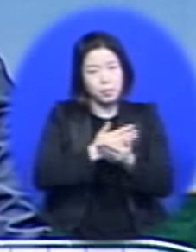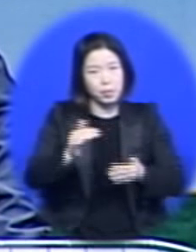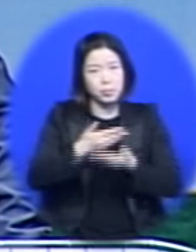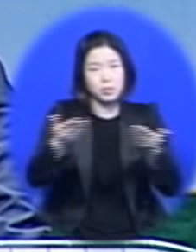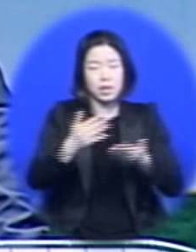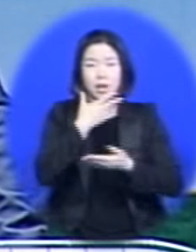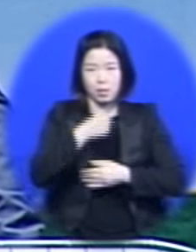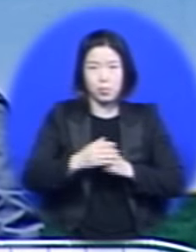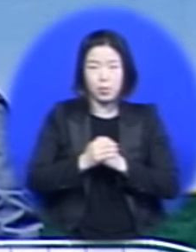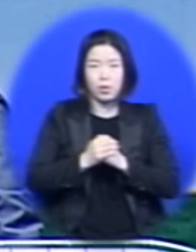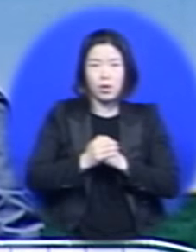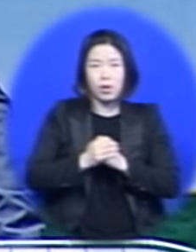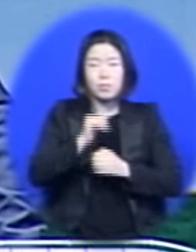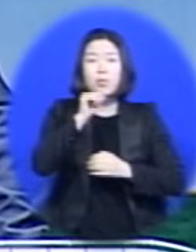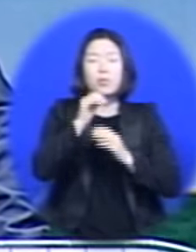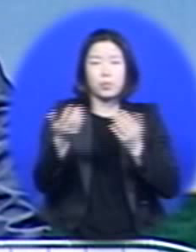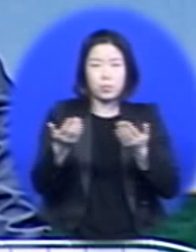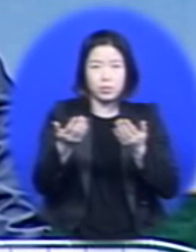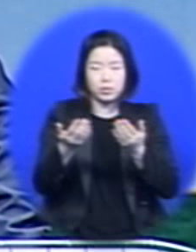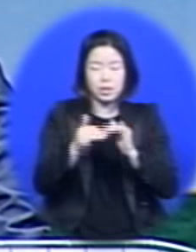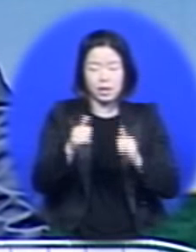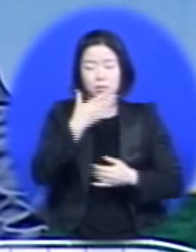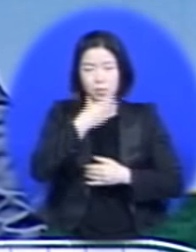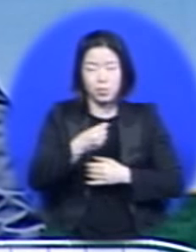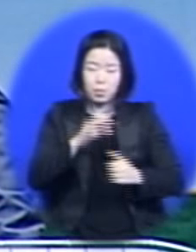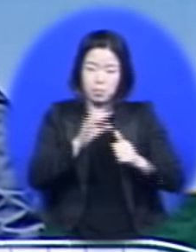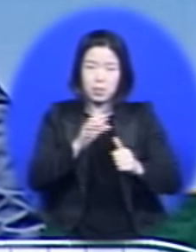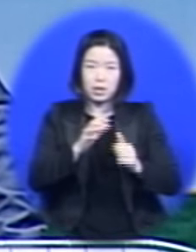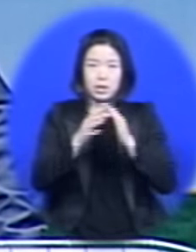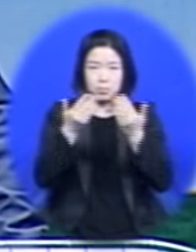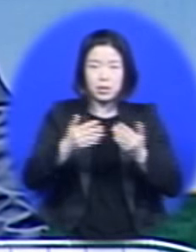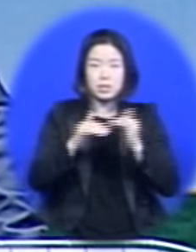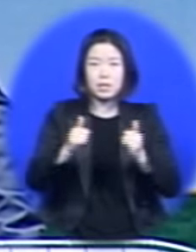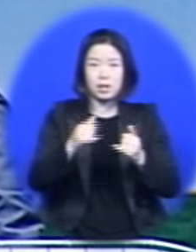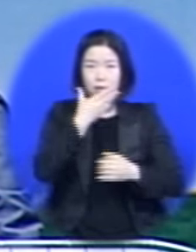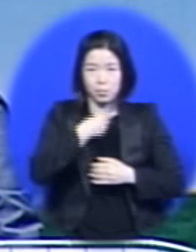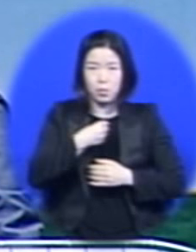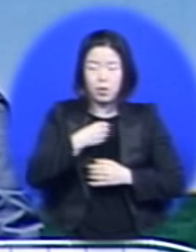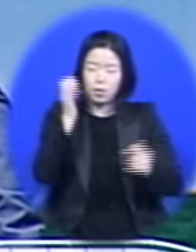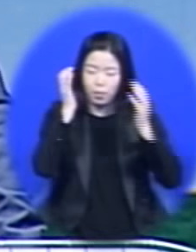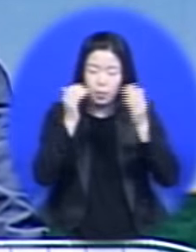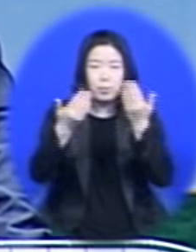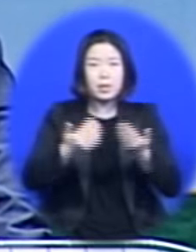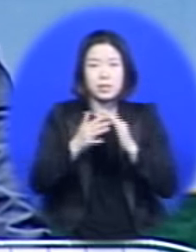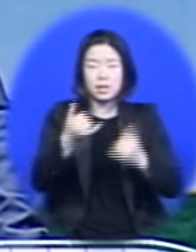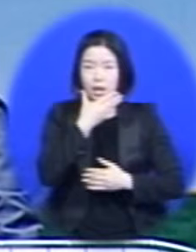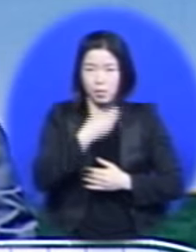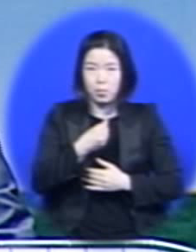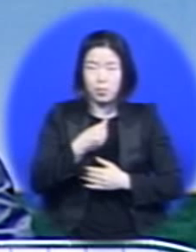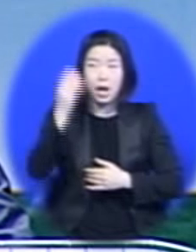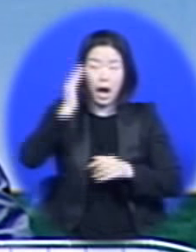일에 주린 사람은 행복하다. 박해받은 사람은 행복하다. 고통받는 사람은 행복하다.